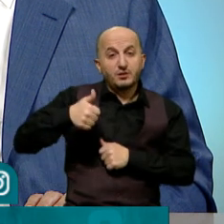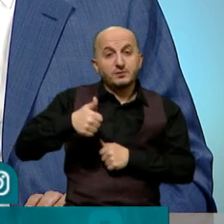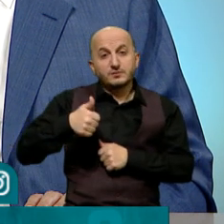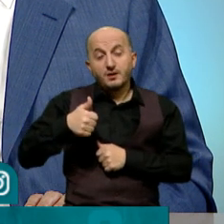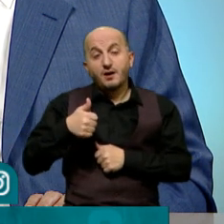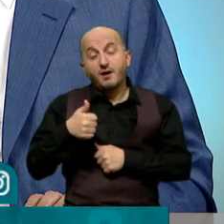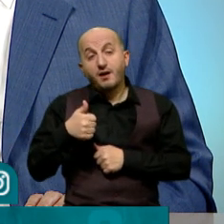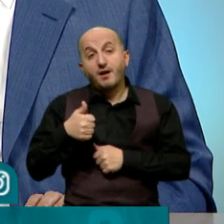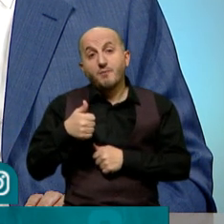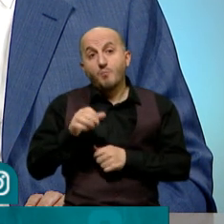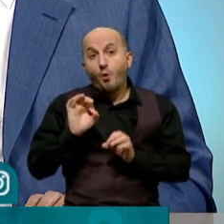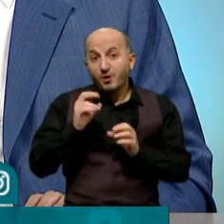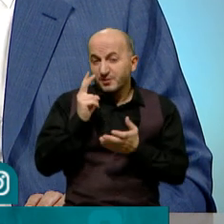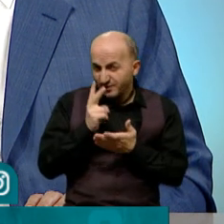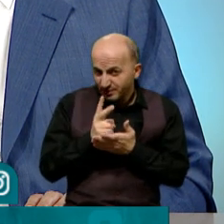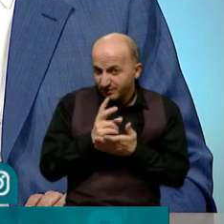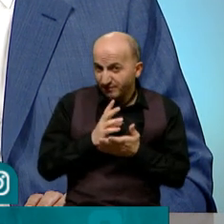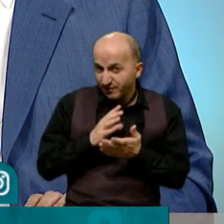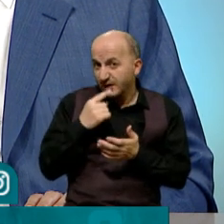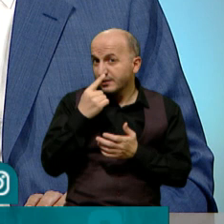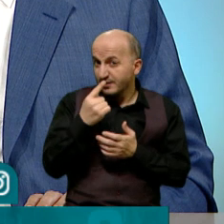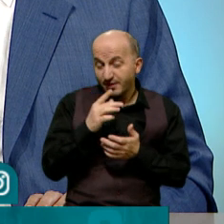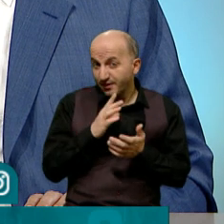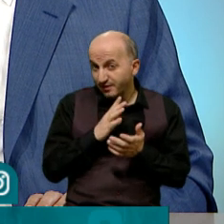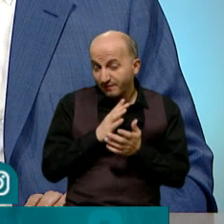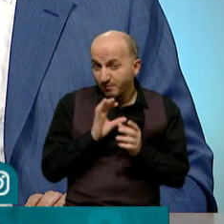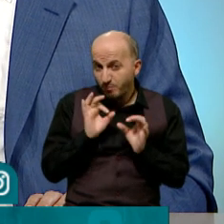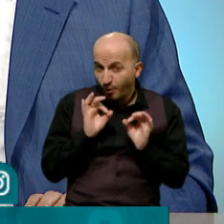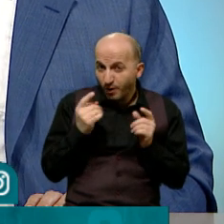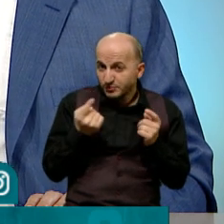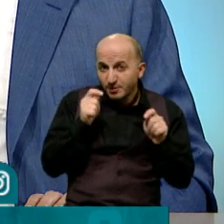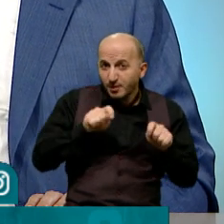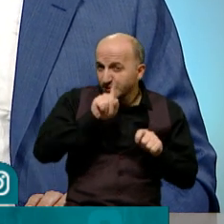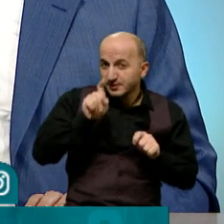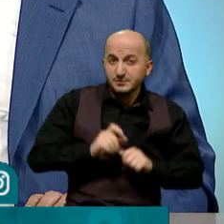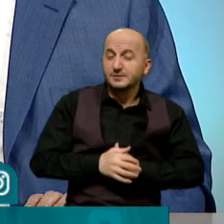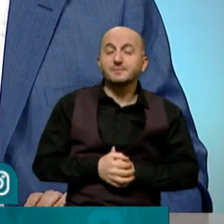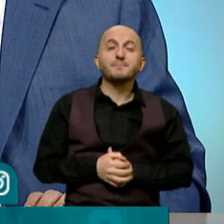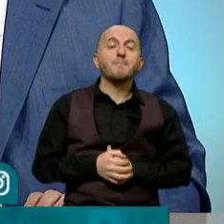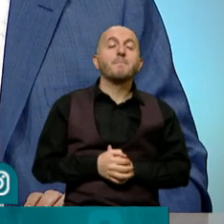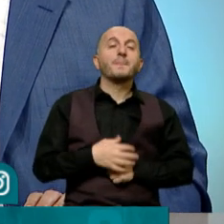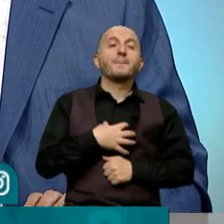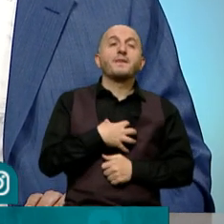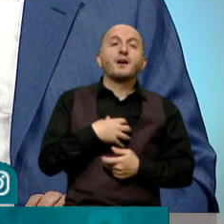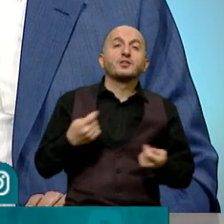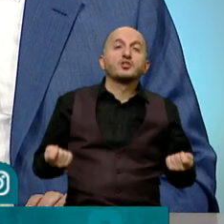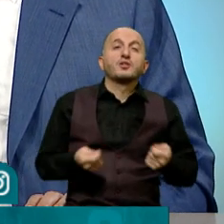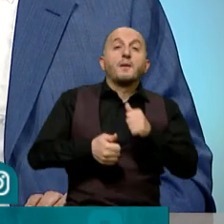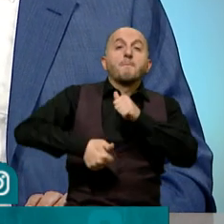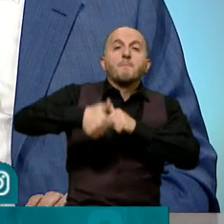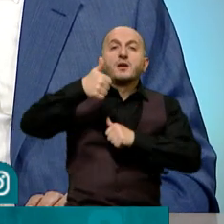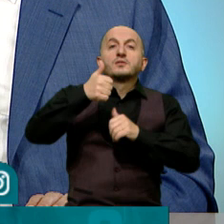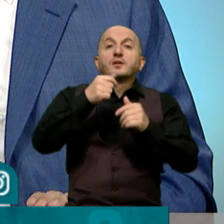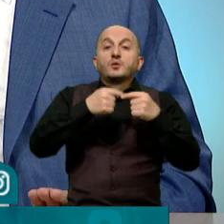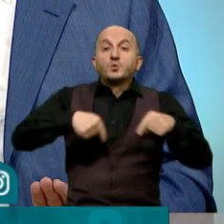Sanki Diyanet'in böyle bir fetvası var diyenler de var. Böyle bir şey yapabilir miyiz? Diyanet İşleri Başkanlığı Din İşleri